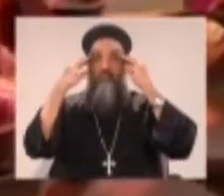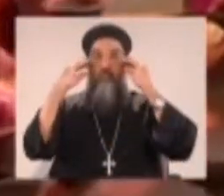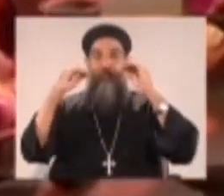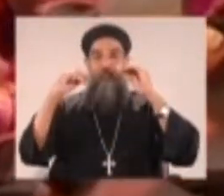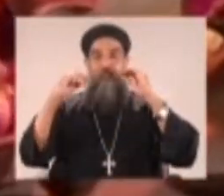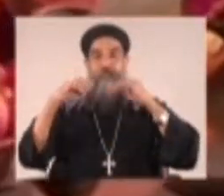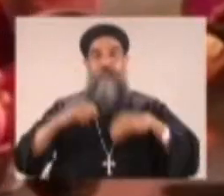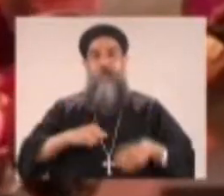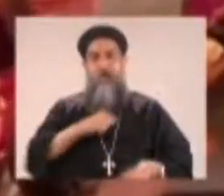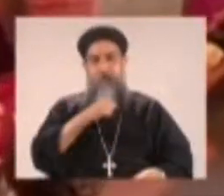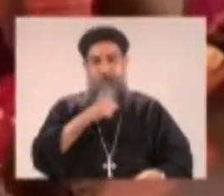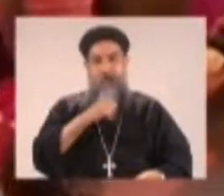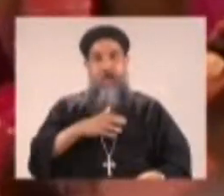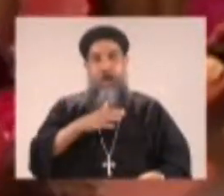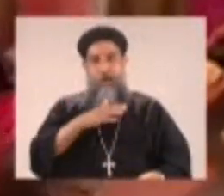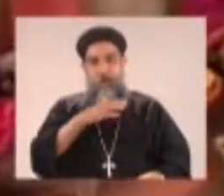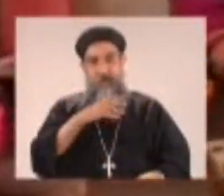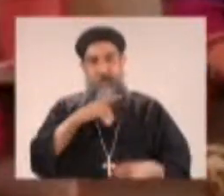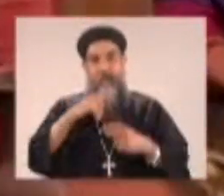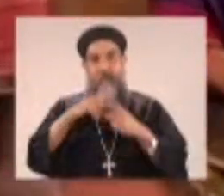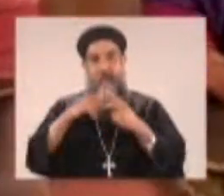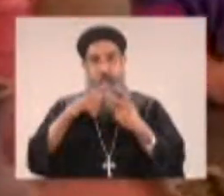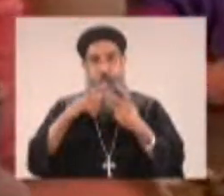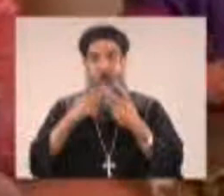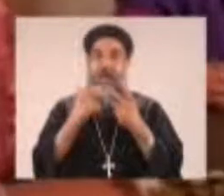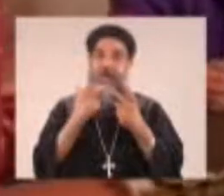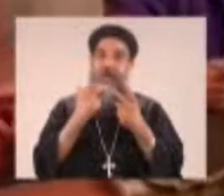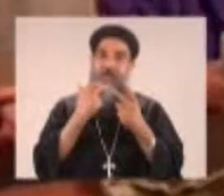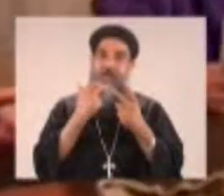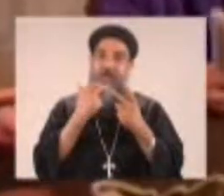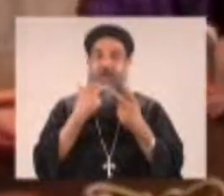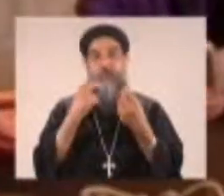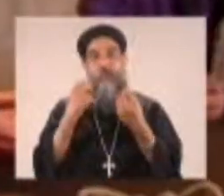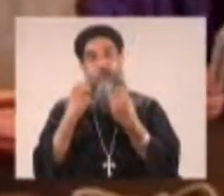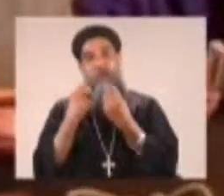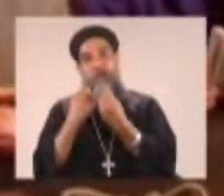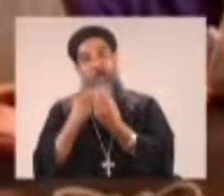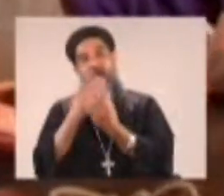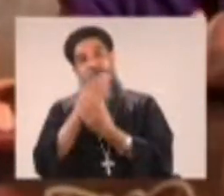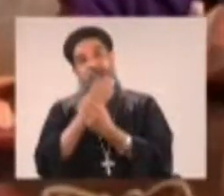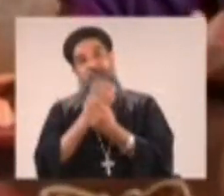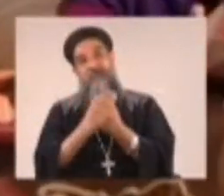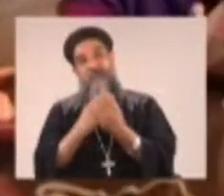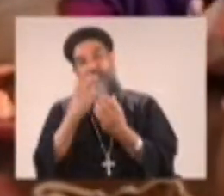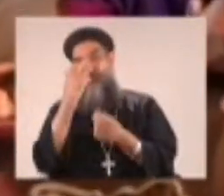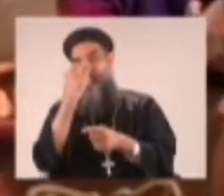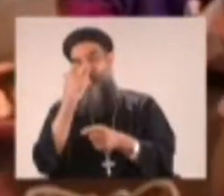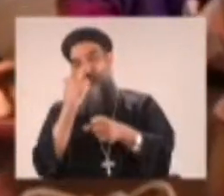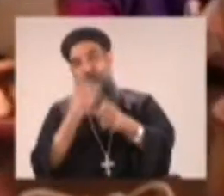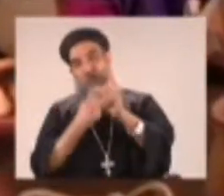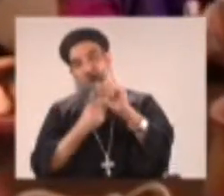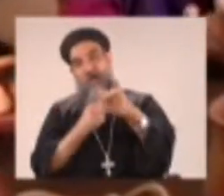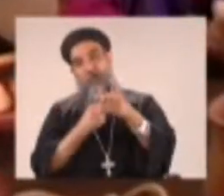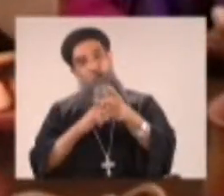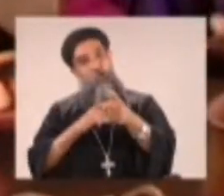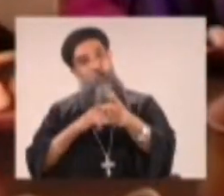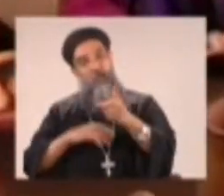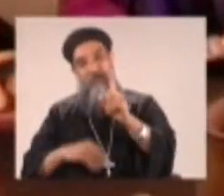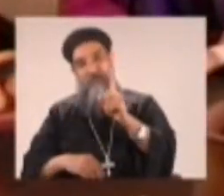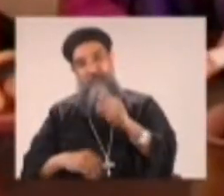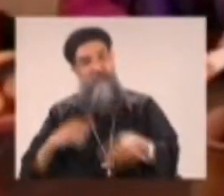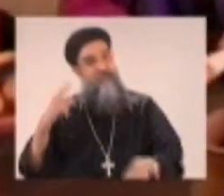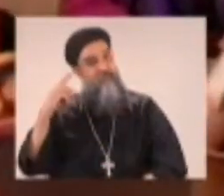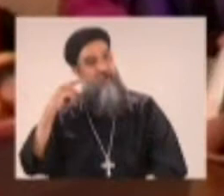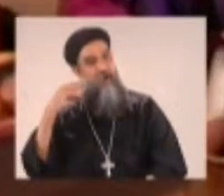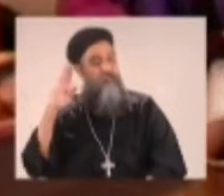يوم جه لعالي الكاهن راجل بتاع ربنا، والراجل ده قال له: ربنا اختار واحد غيرك